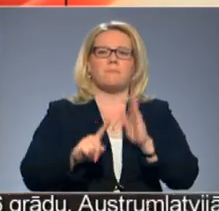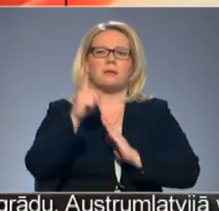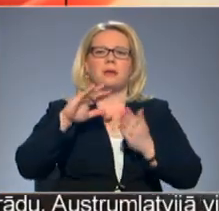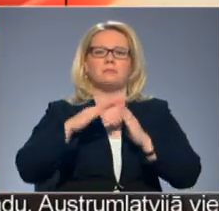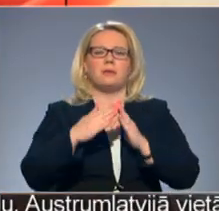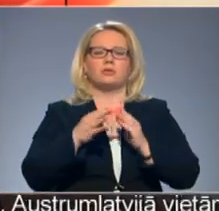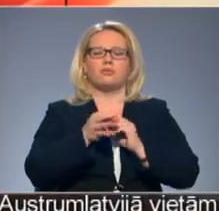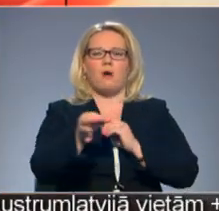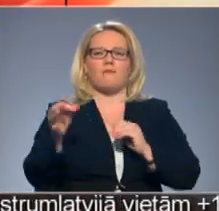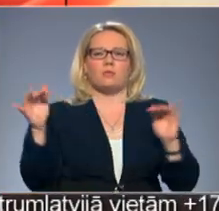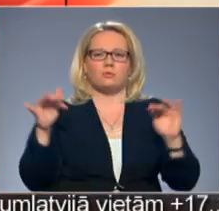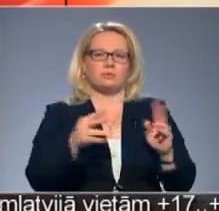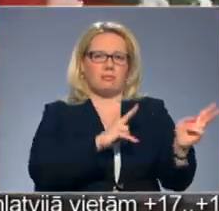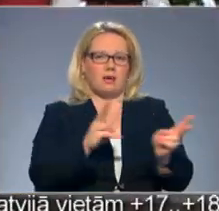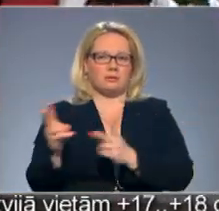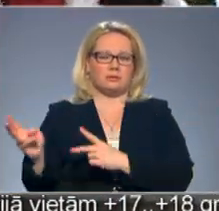novadu sadancis.